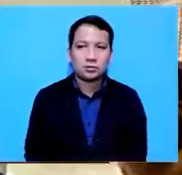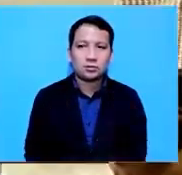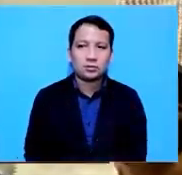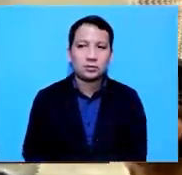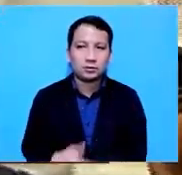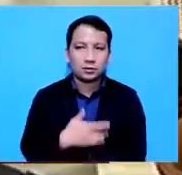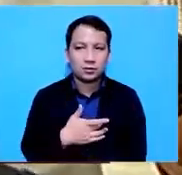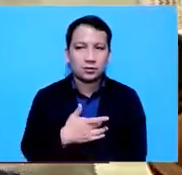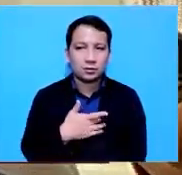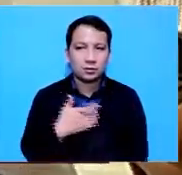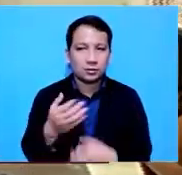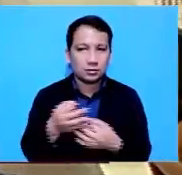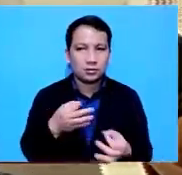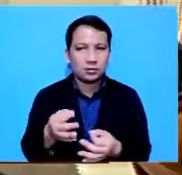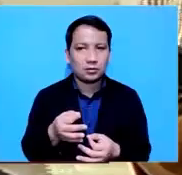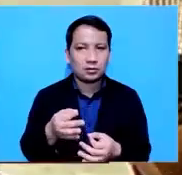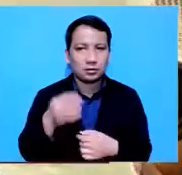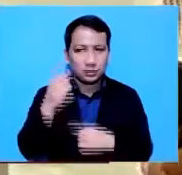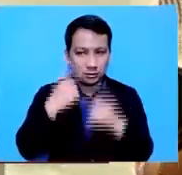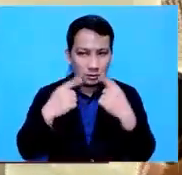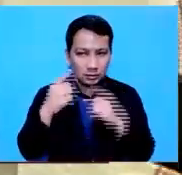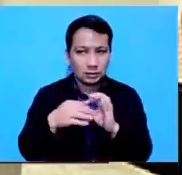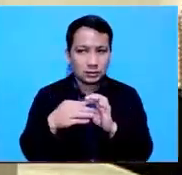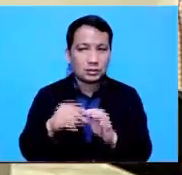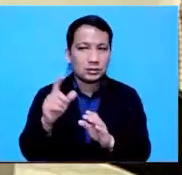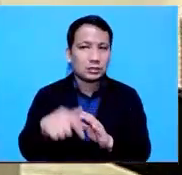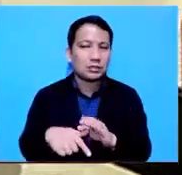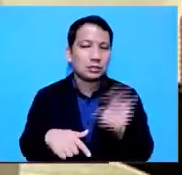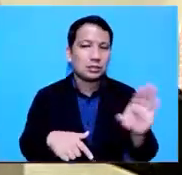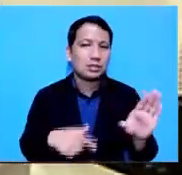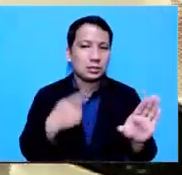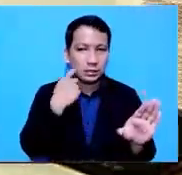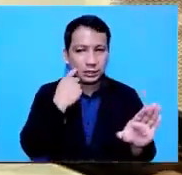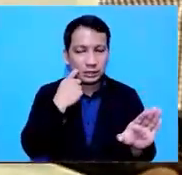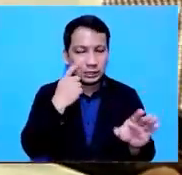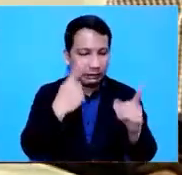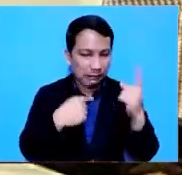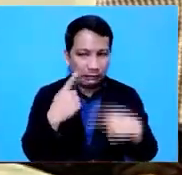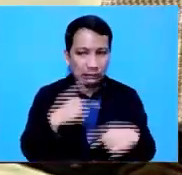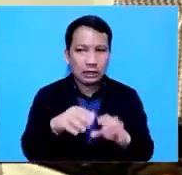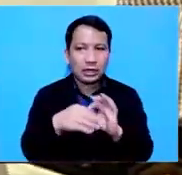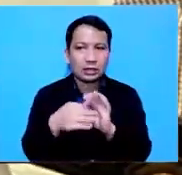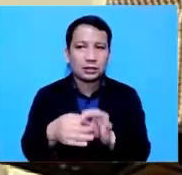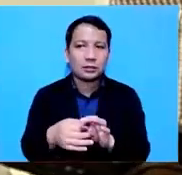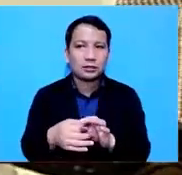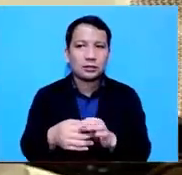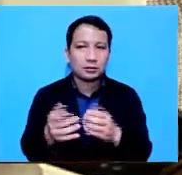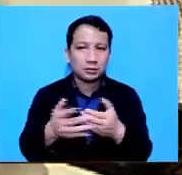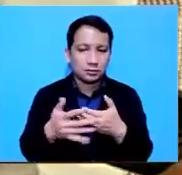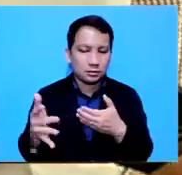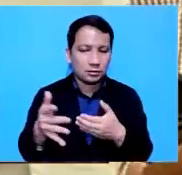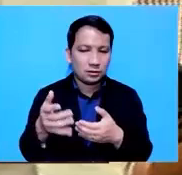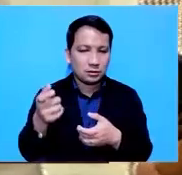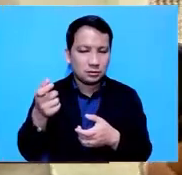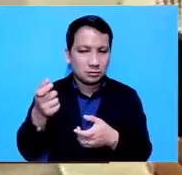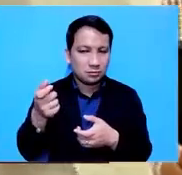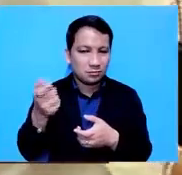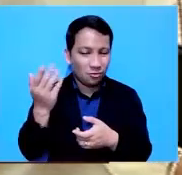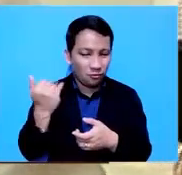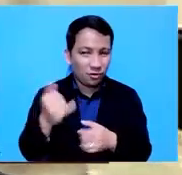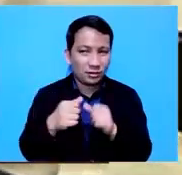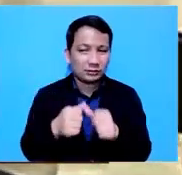i-describe. Humahagulgol kanina siya, umiiyak siya kanina sa during the proceedings dahil